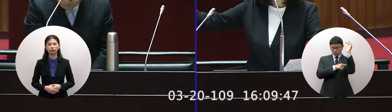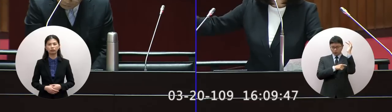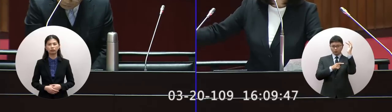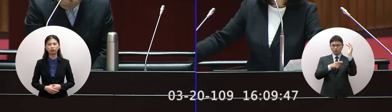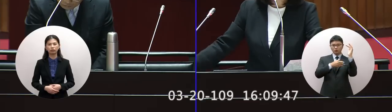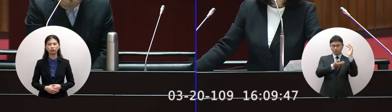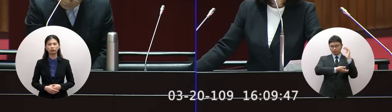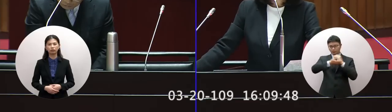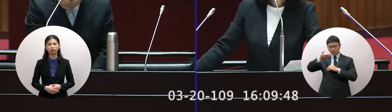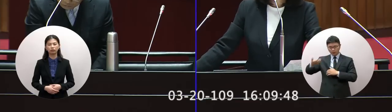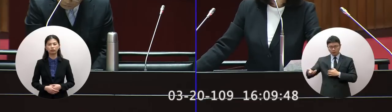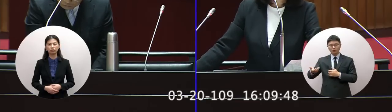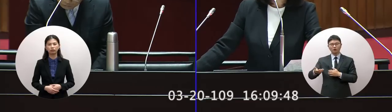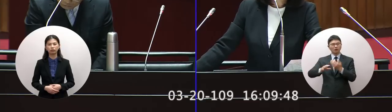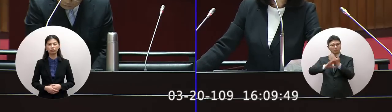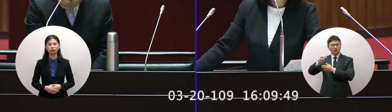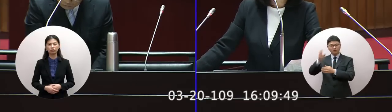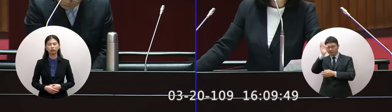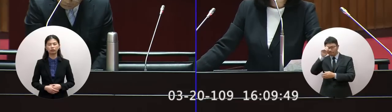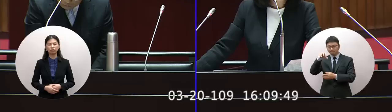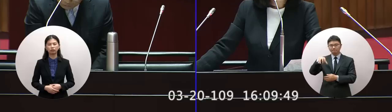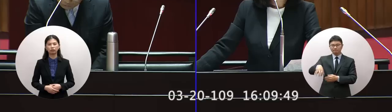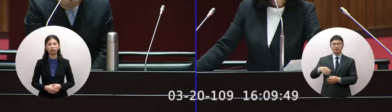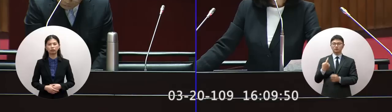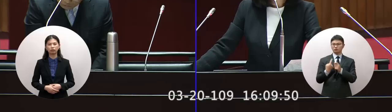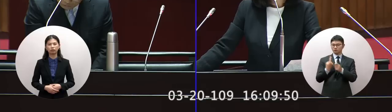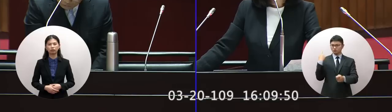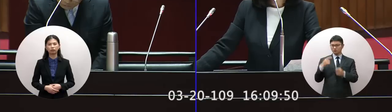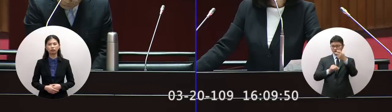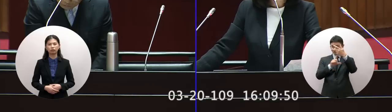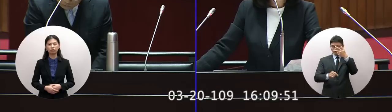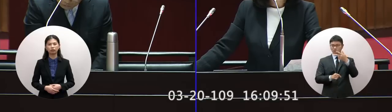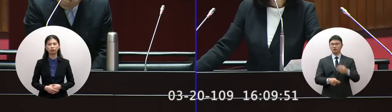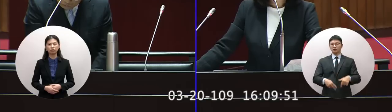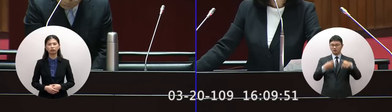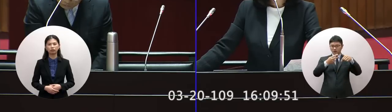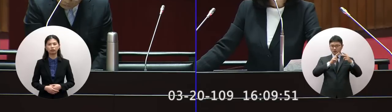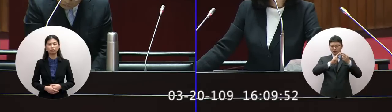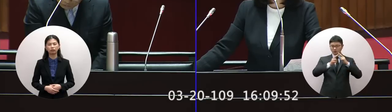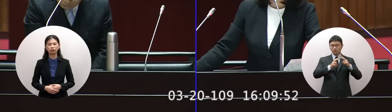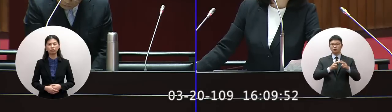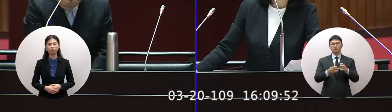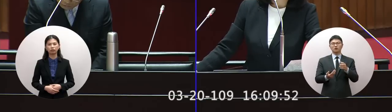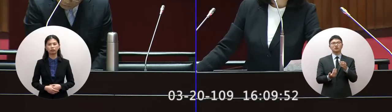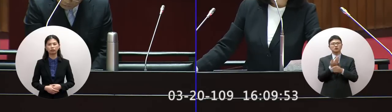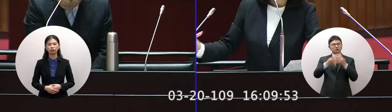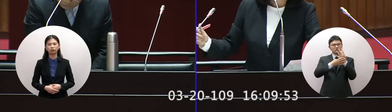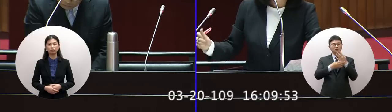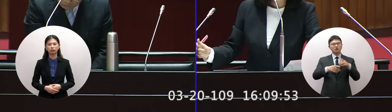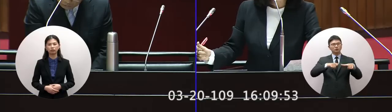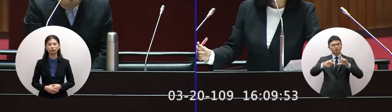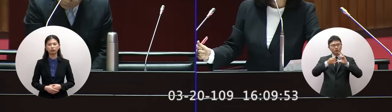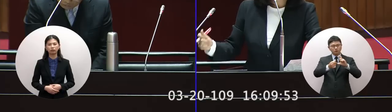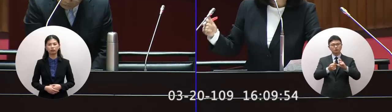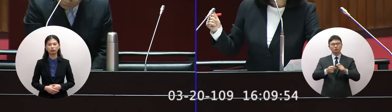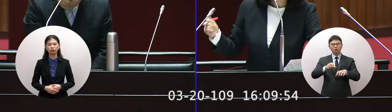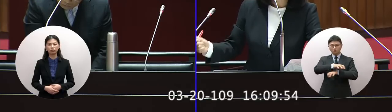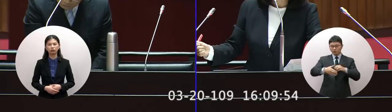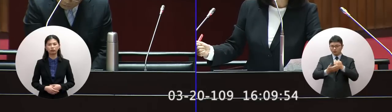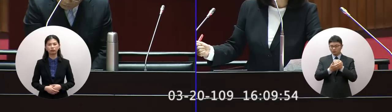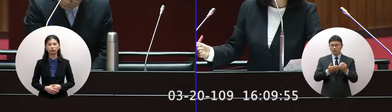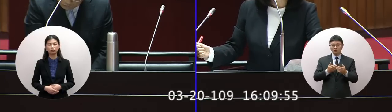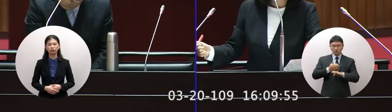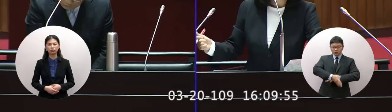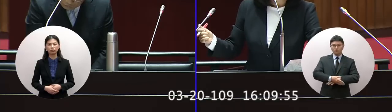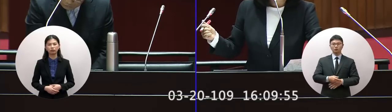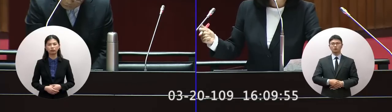植到别的地方，终于在去年的7月，人武产业园区才通过环评。